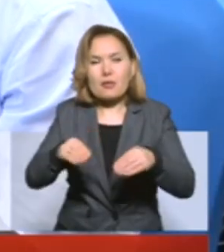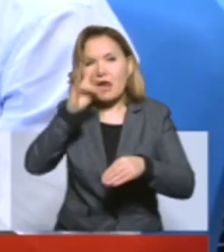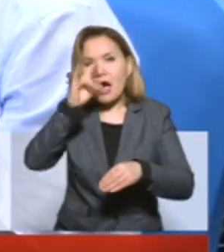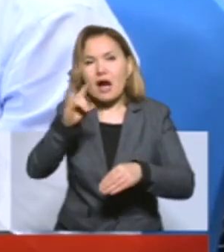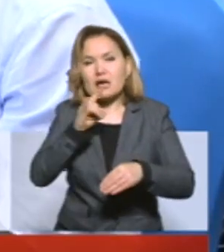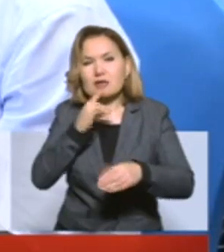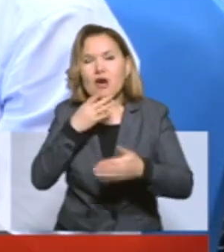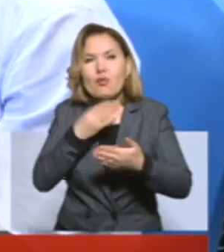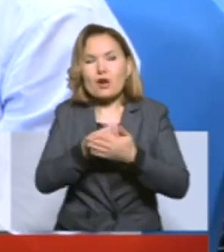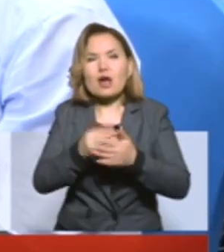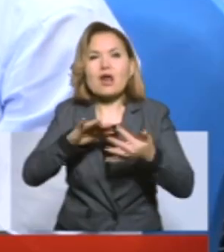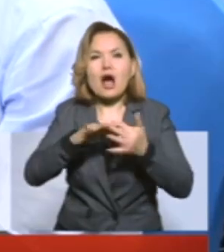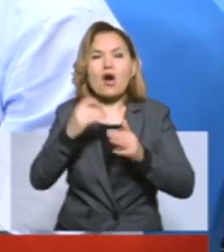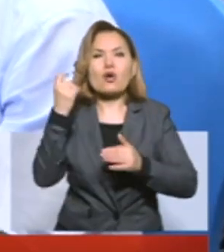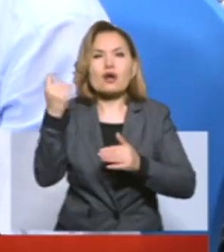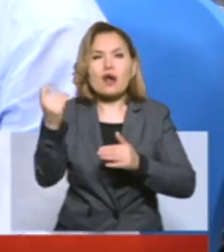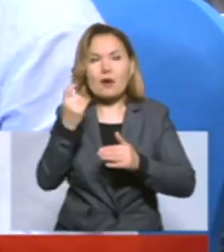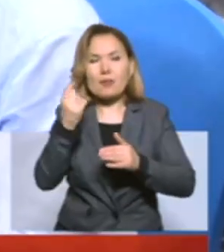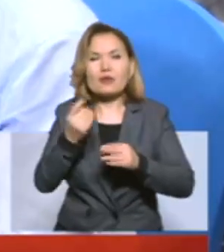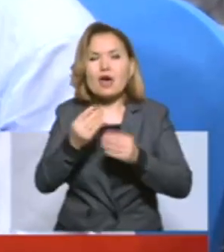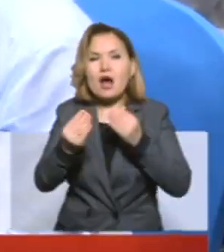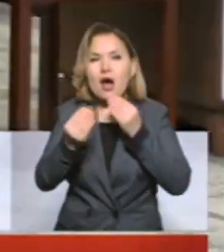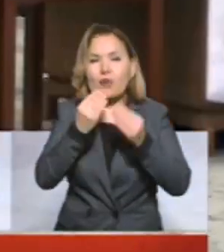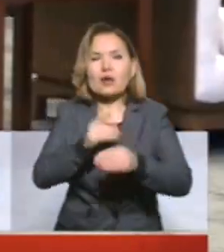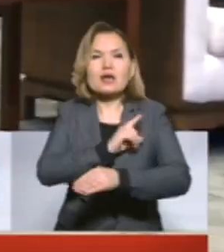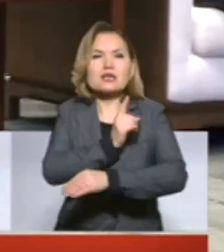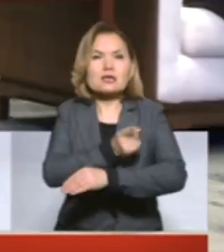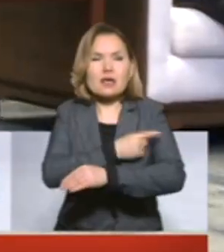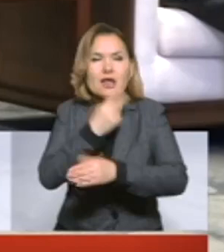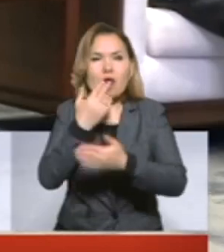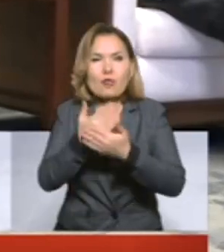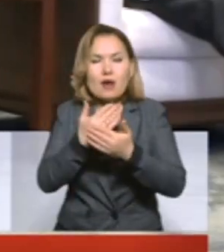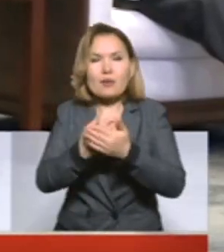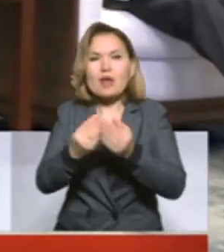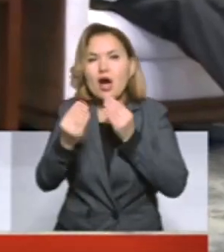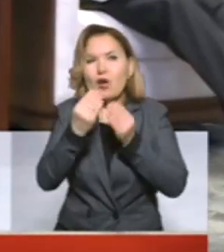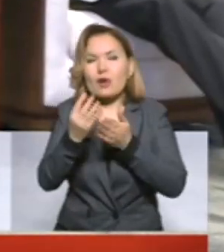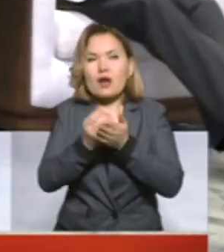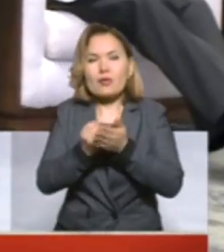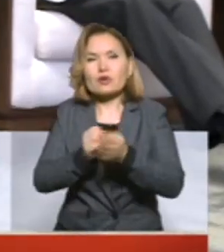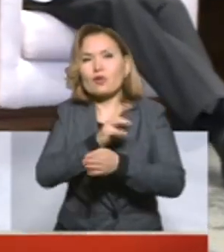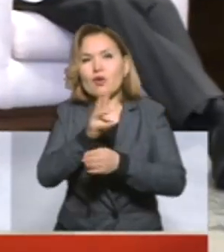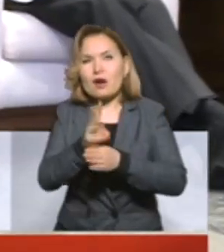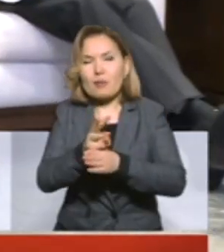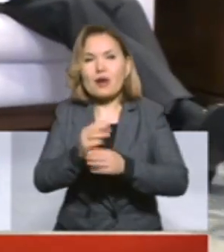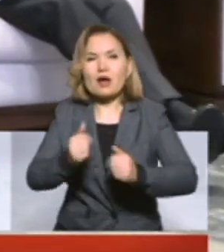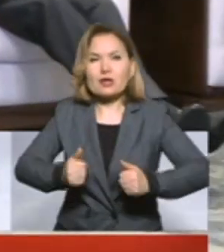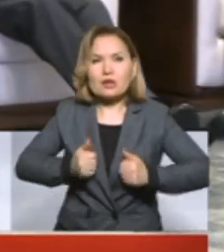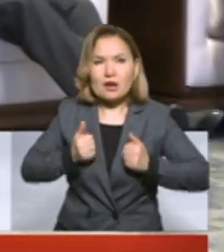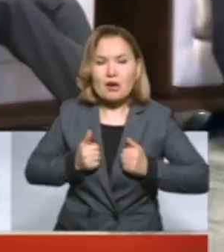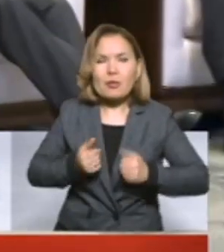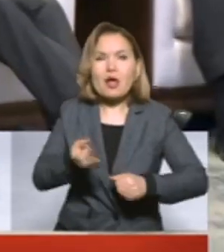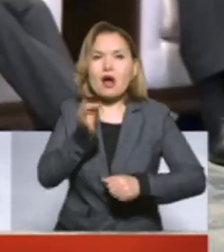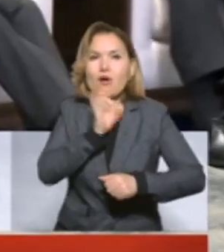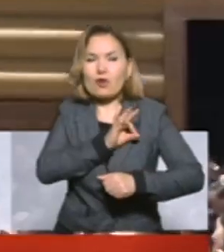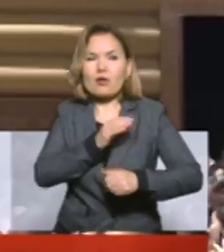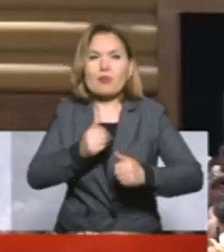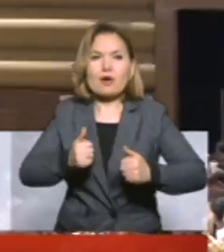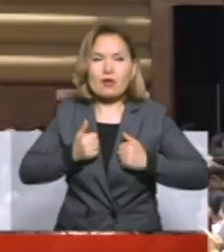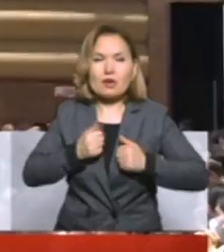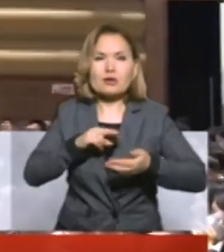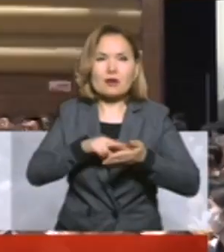Қазақстан өзінің ауыл шаруашылығы саласындағы әлеуетін жаһандық азық-түлік тұрақтылығын қамтамасыз ету үшін пайдалануға